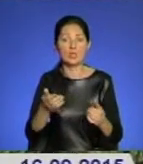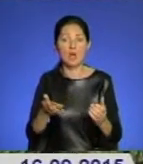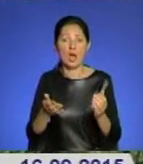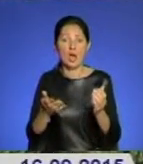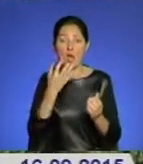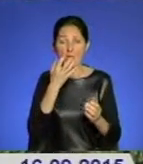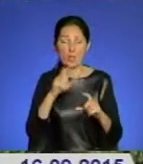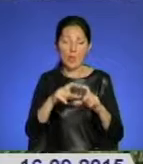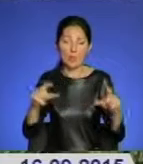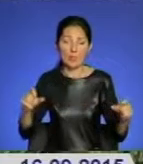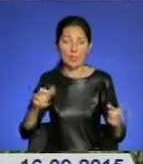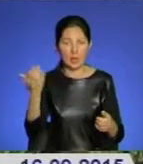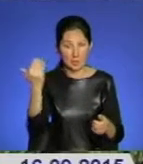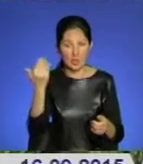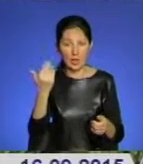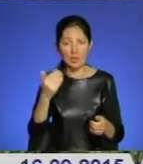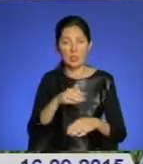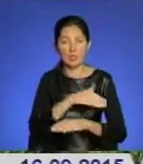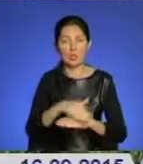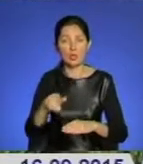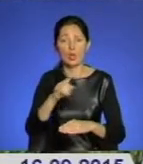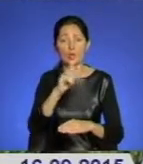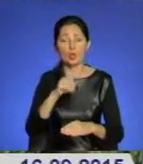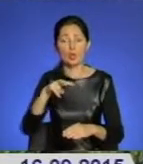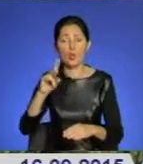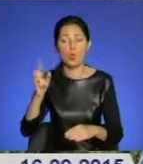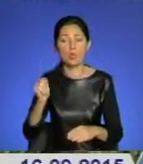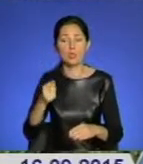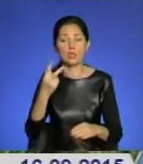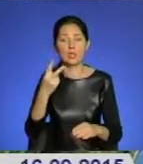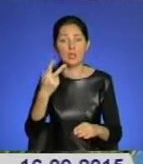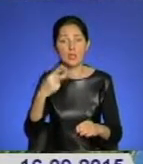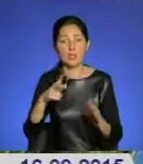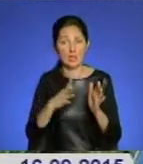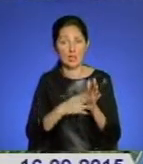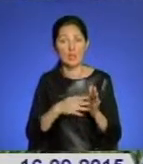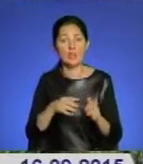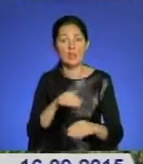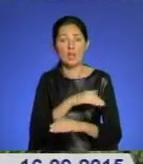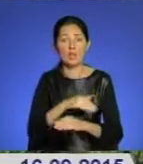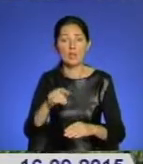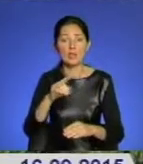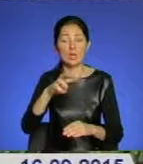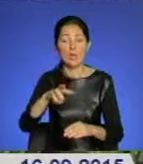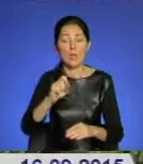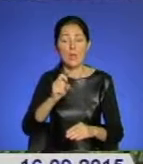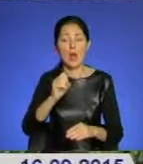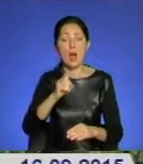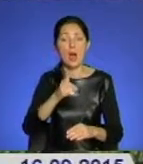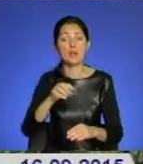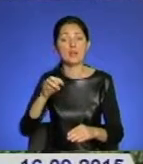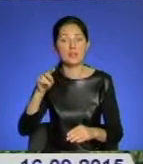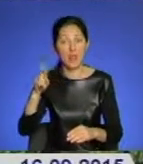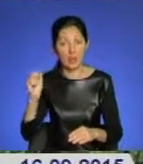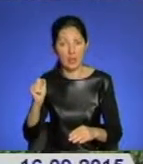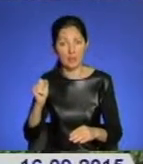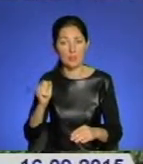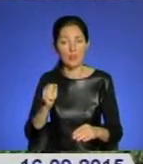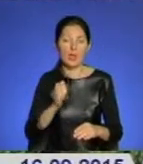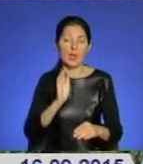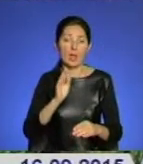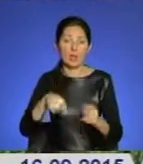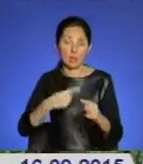на Злуки 29 та на вулиці Мазепи. До кінця тижня, можливо, ще частково і захопить наступний тиждень, ці роботи